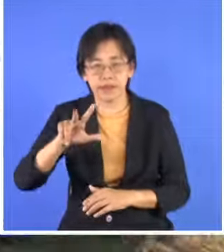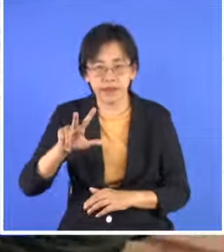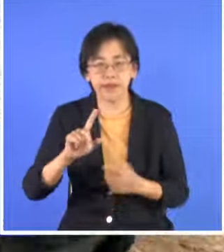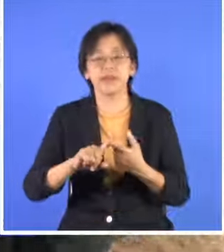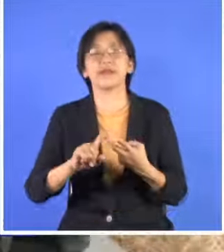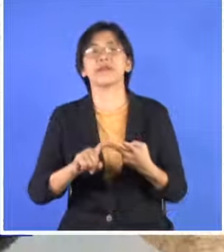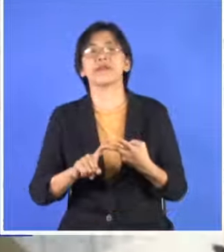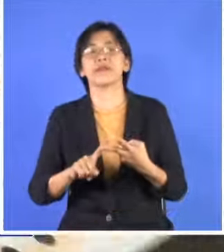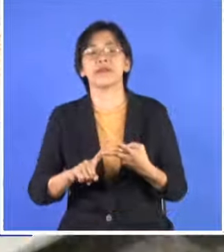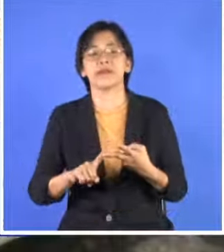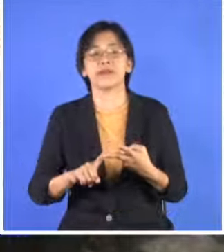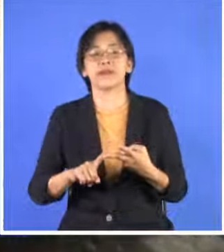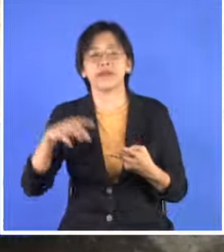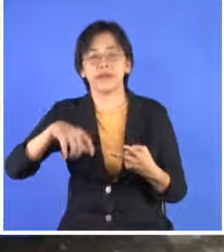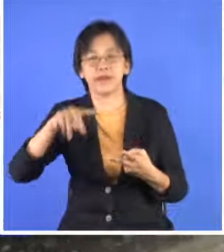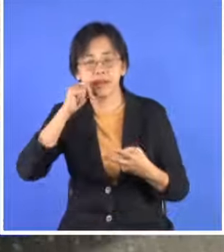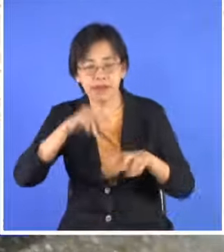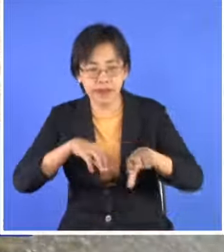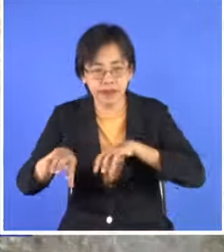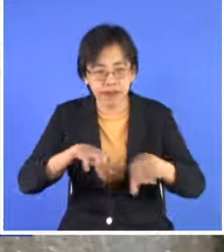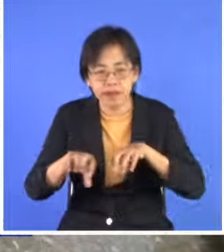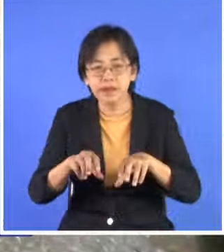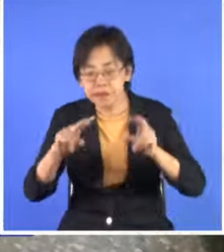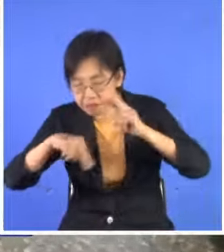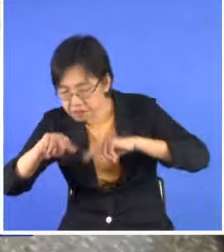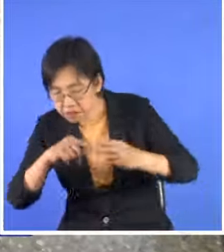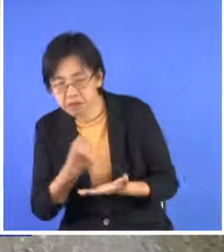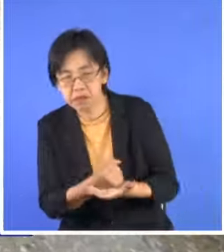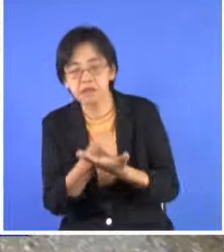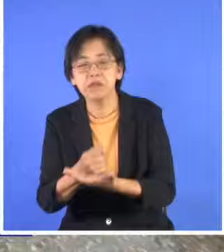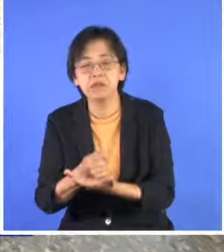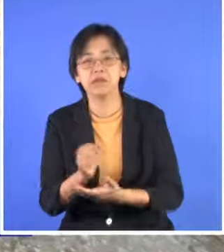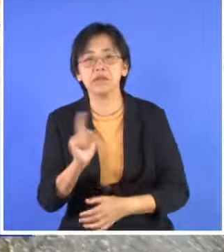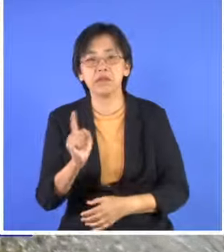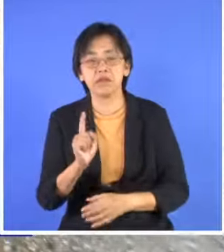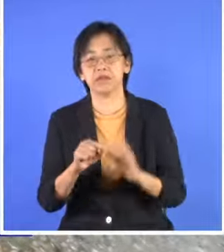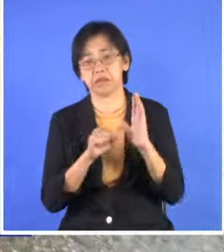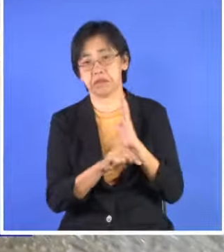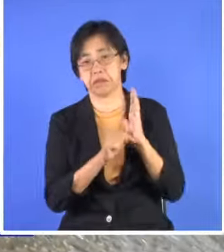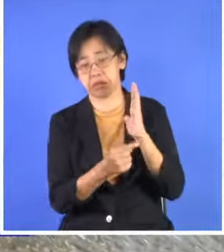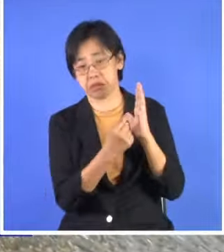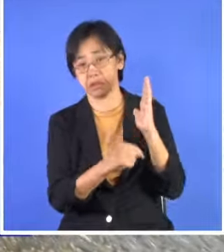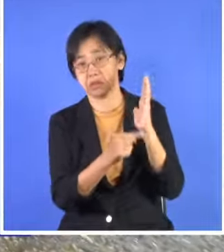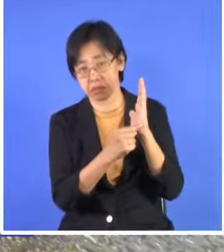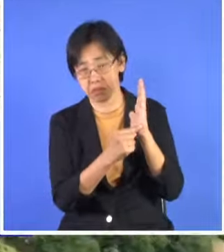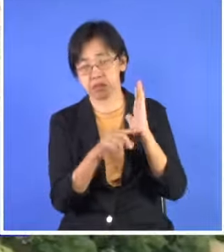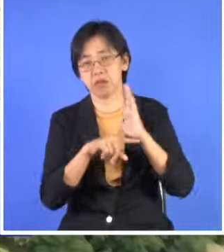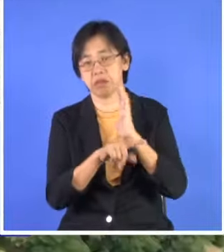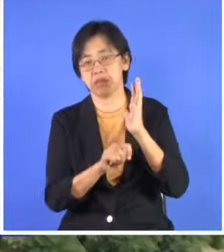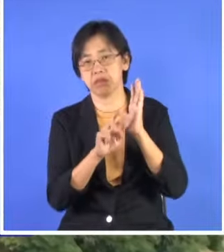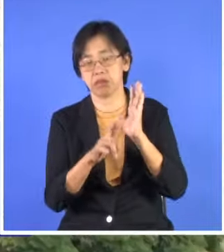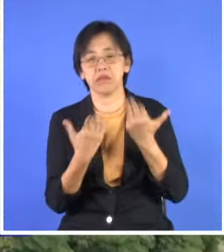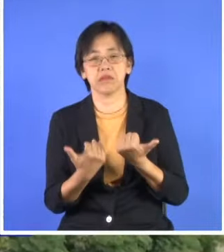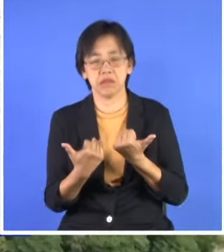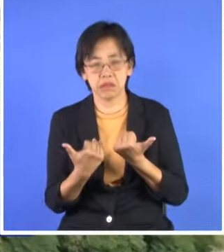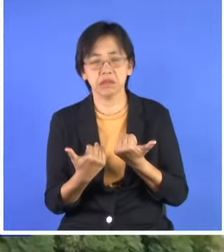ก็ก็ประชุมกันนะครับก็จะไปตรวจสอบไปช่วยเหลือเนี่ยเนื่องจากว่าในพื้นที่ของจังหวัดทางภาคตะวันออกนี่นะโดยเฉพาะจังหวัดตราชเนี่ยขณะนี้